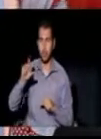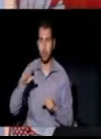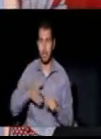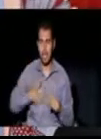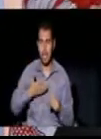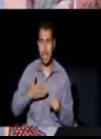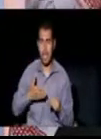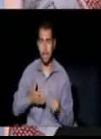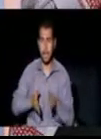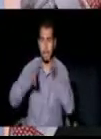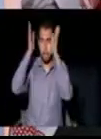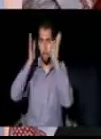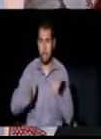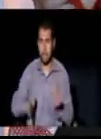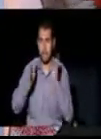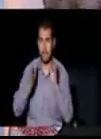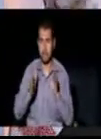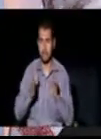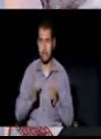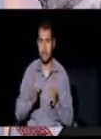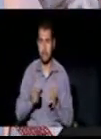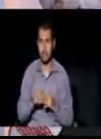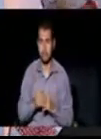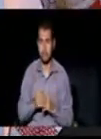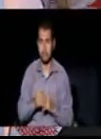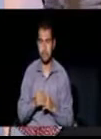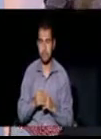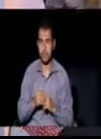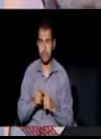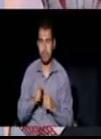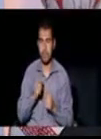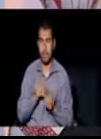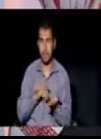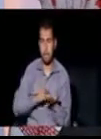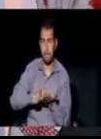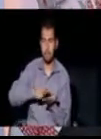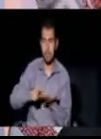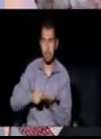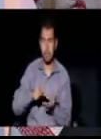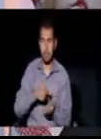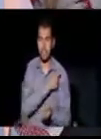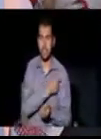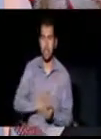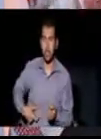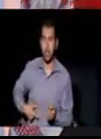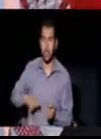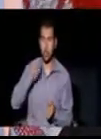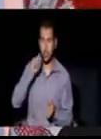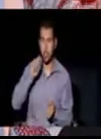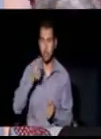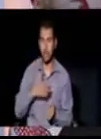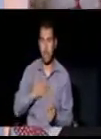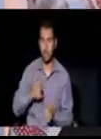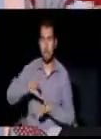او مبنى كامل للاتحاد. هي قدمت للحكومه وللمحافظه وقدمت